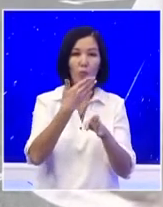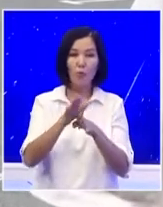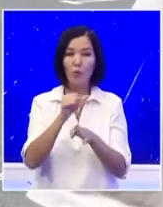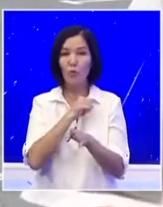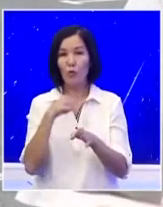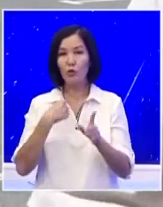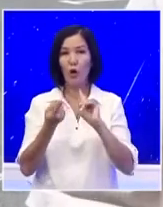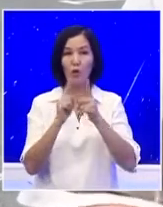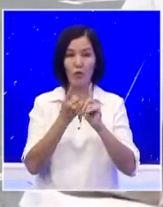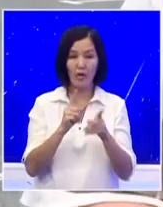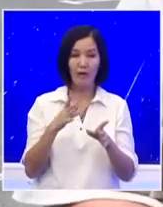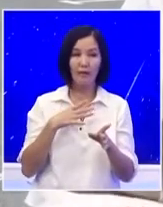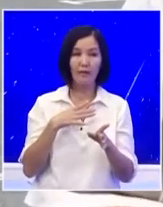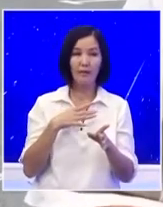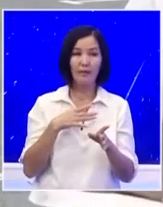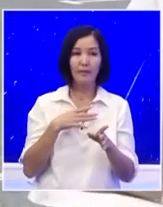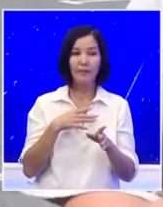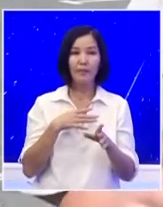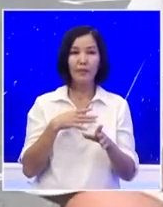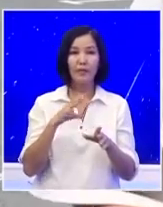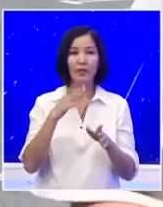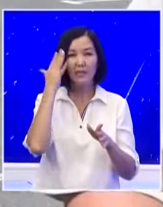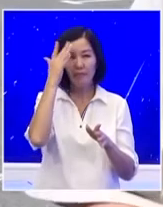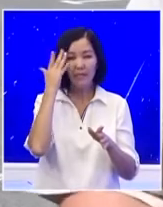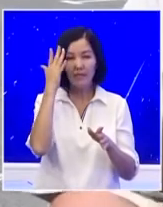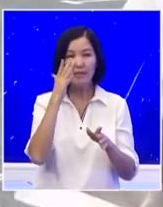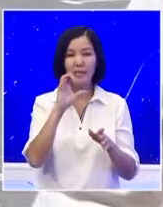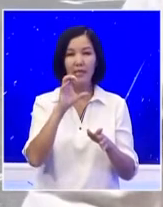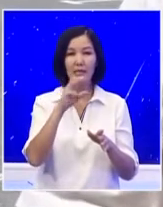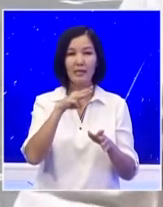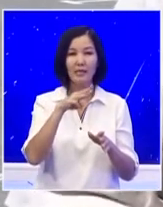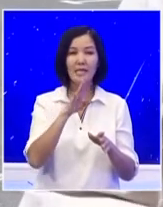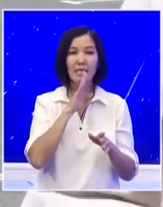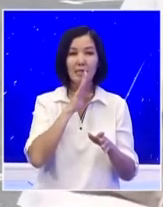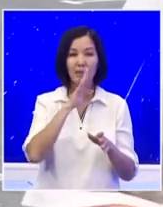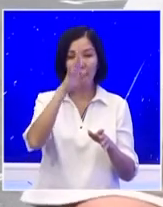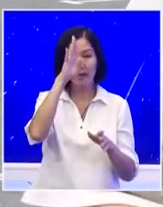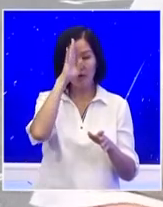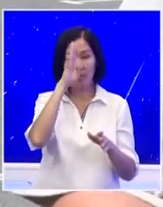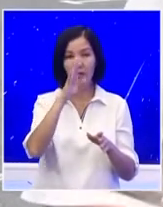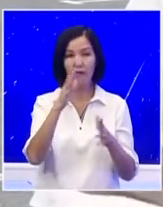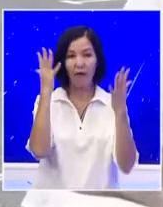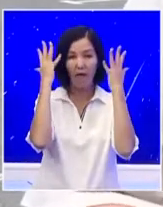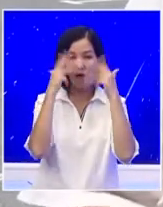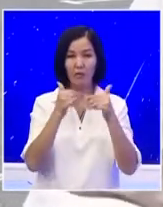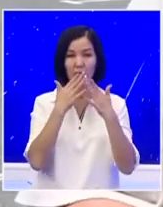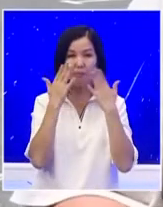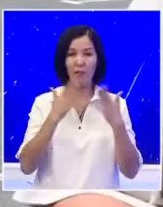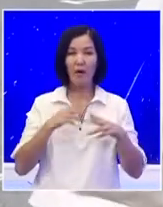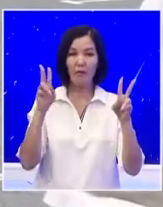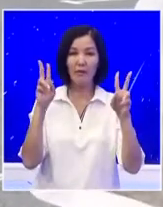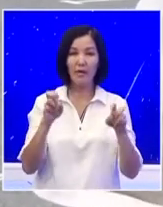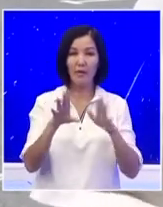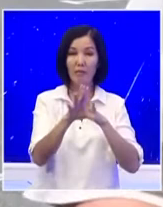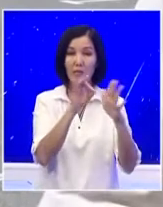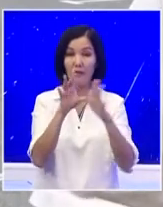аударған, оның ішінен тек қана сюжетінде Татьяна мен Онегиннің арасындағы ғашықтық, махаббат мәселесін ғана